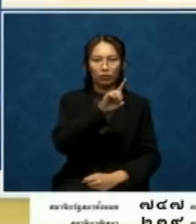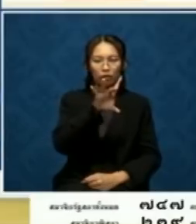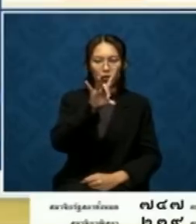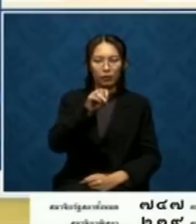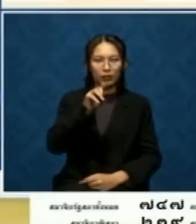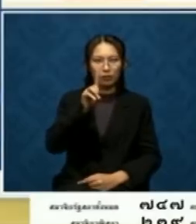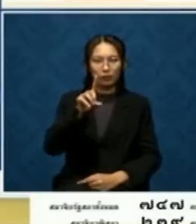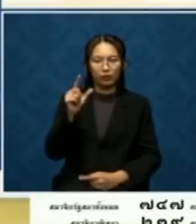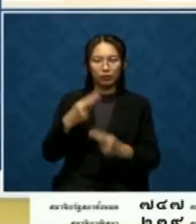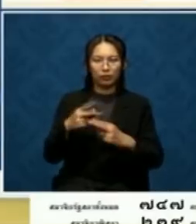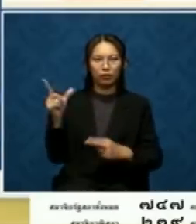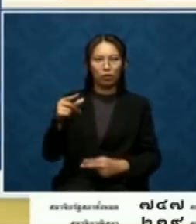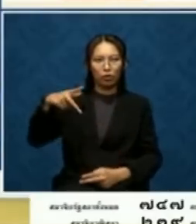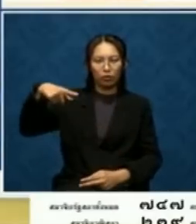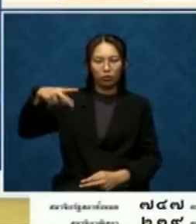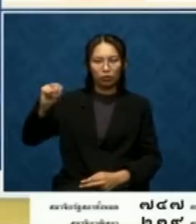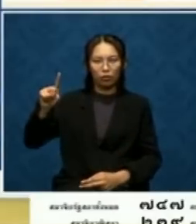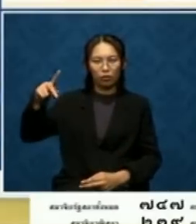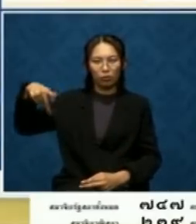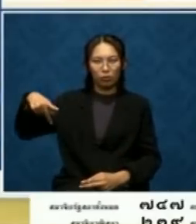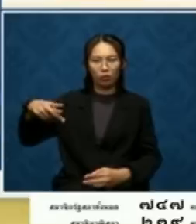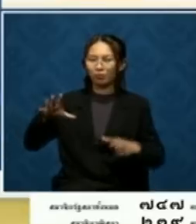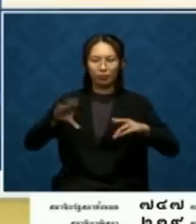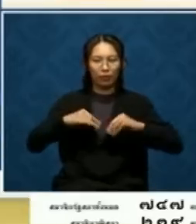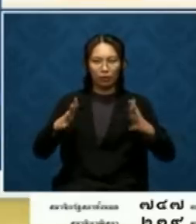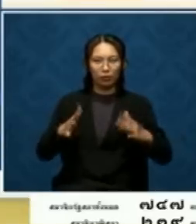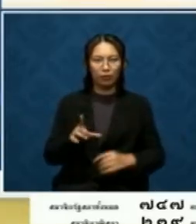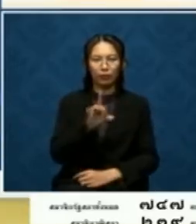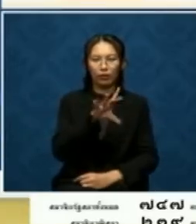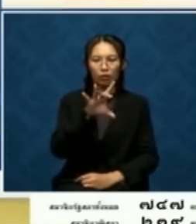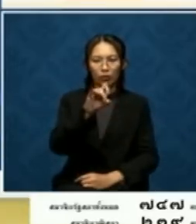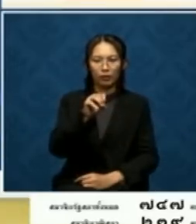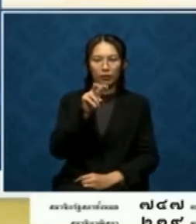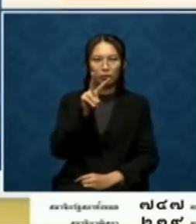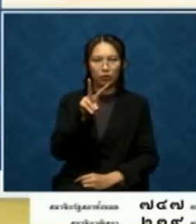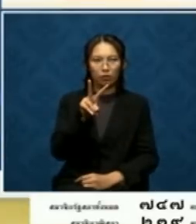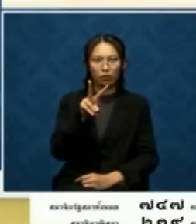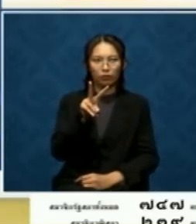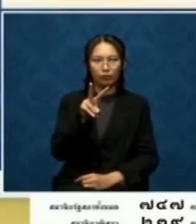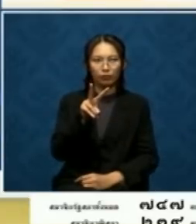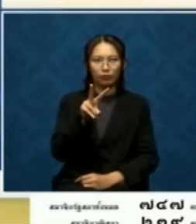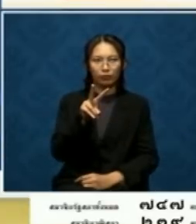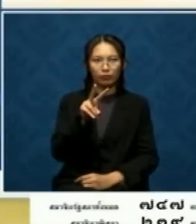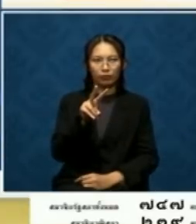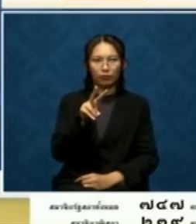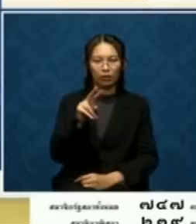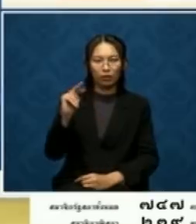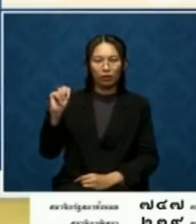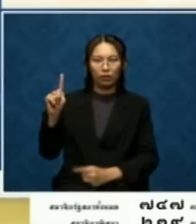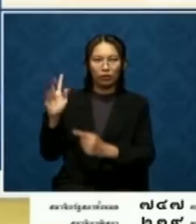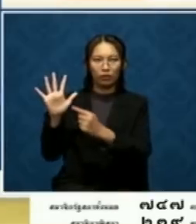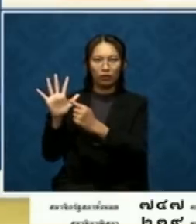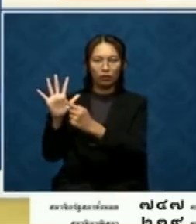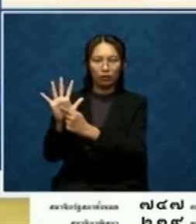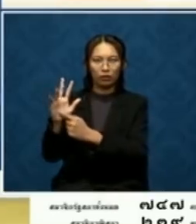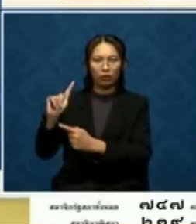าก่อนเป็นหัวหน้าพรรคก็คือพลเอกประวิตรเนี่ยอยู่ตรงนั้นนะครับแต่ว่าอาจจะเป็นบุคคลท่านอื่นที่เข้ามาดูแลงานในส่วนความมั่นคงต ่ อนะโดย